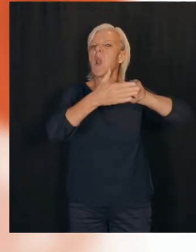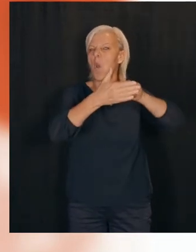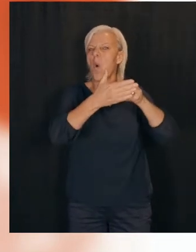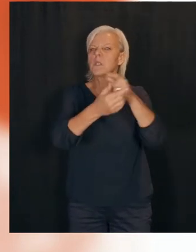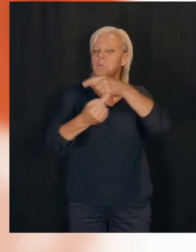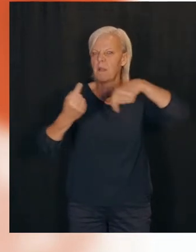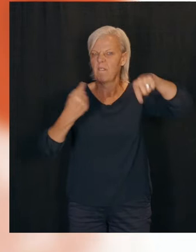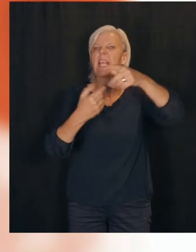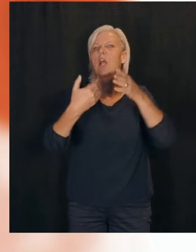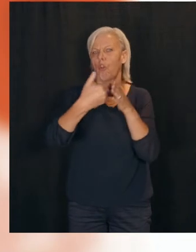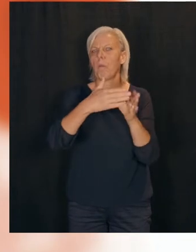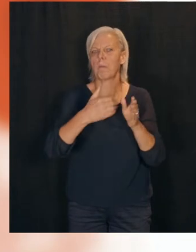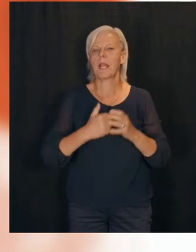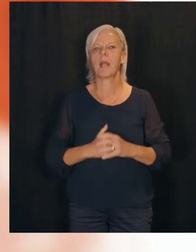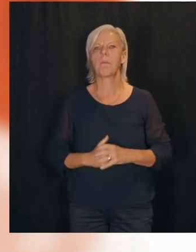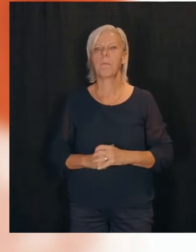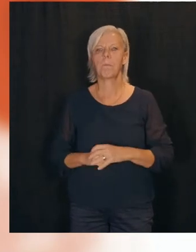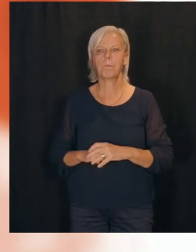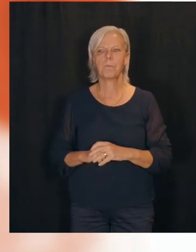låsa upp den.